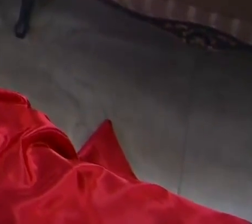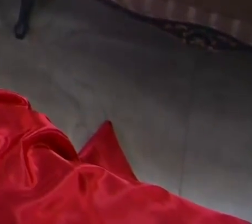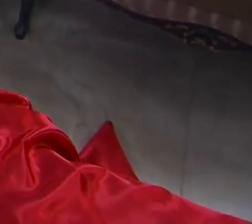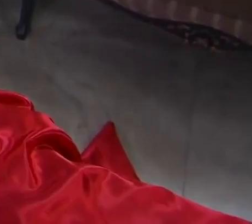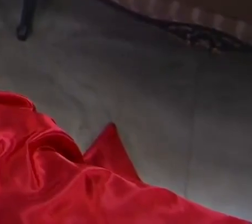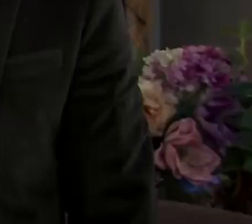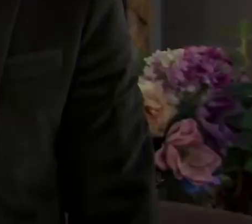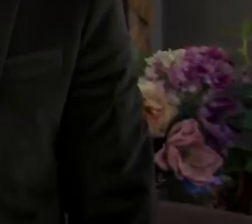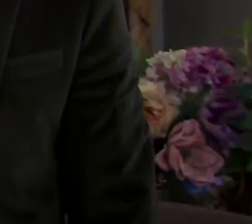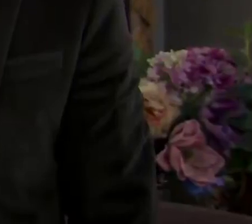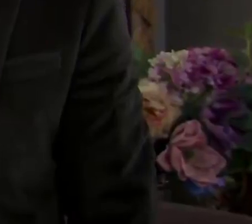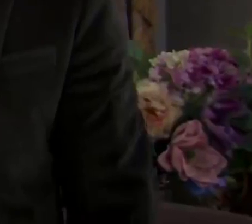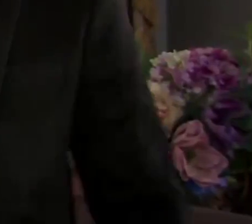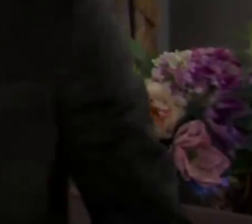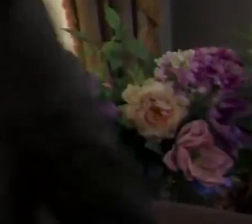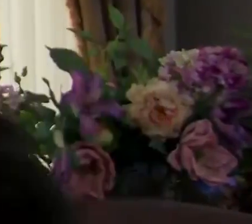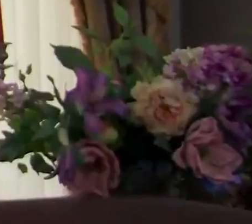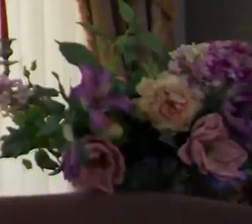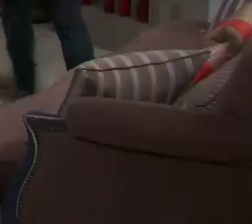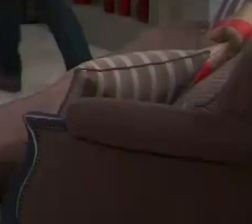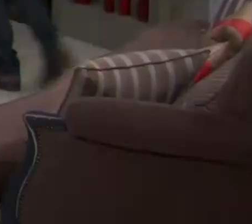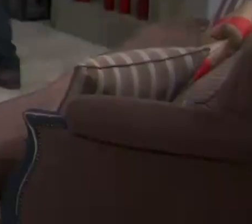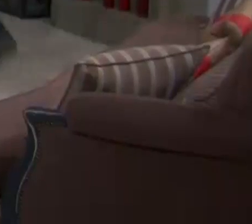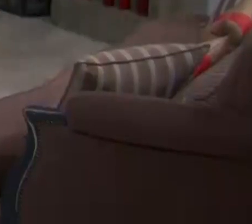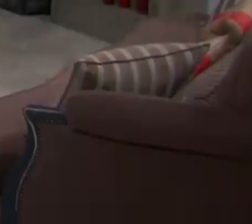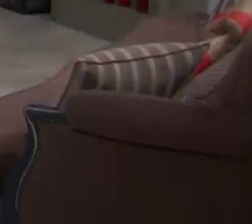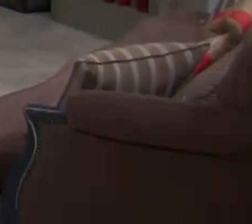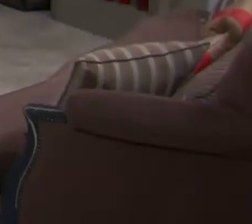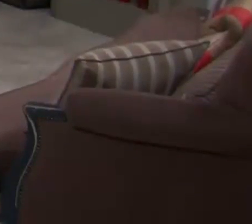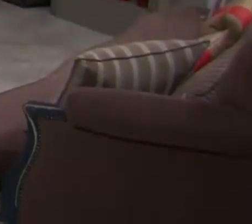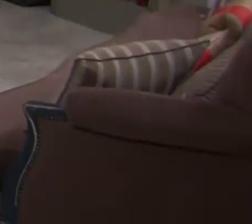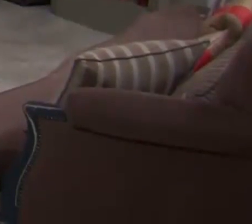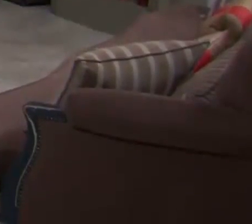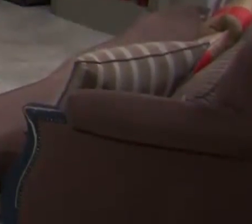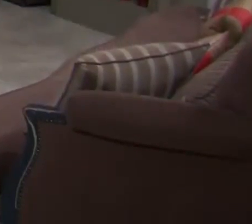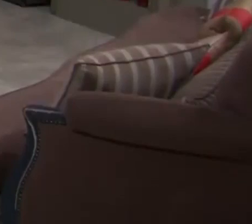Yunus heykeli. Sarp gözlerini pörtletip yürüdü. Şükrü'nün yanına Sepan'ın oraya geldi.